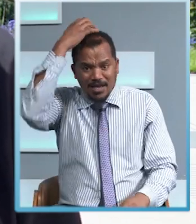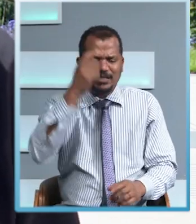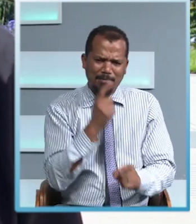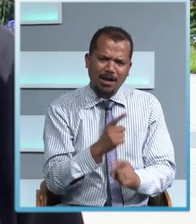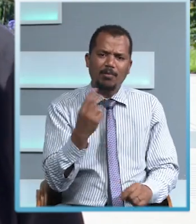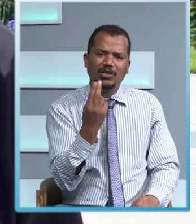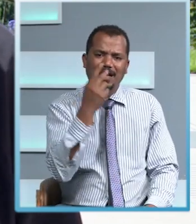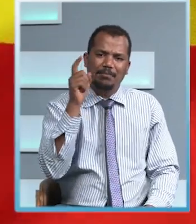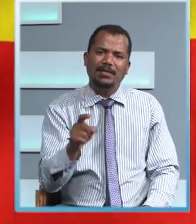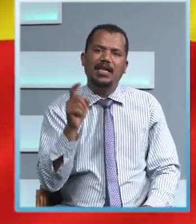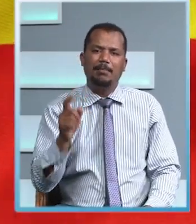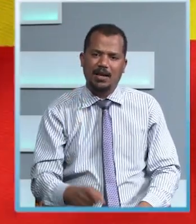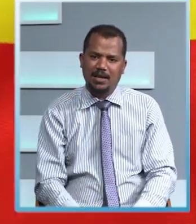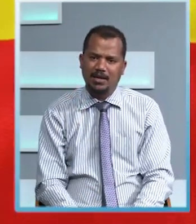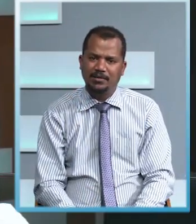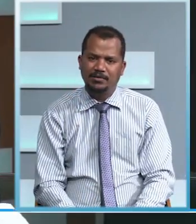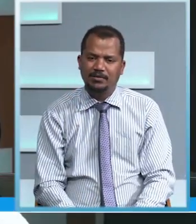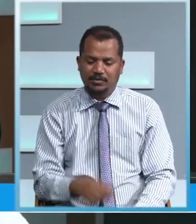በአግባቡ ሊጠቀምበት ይገባል።